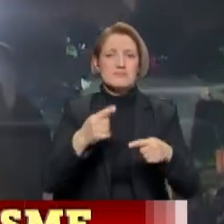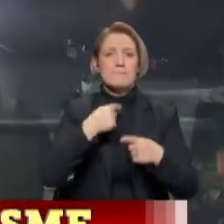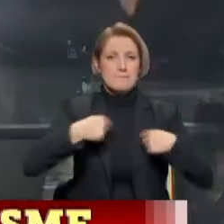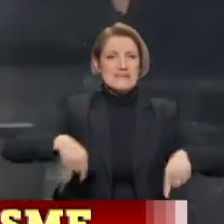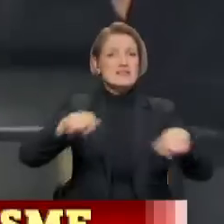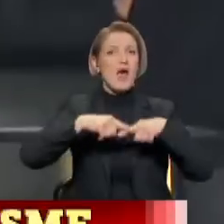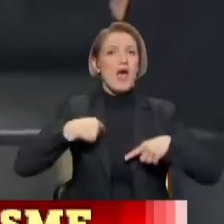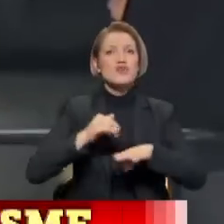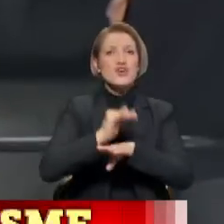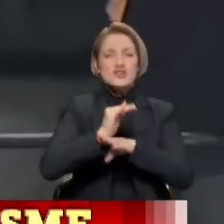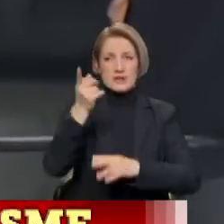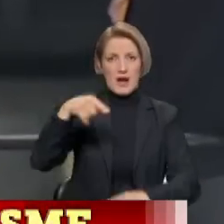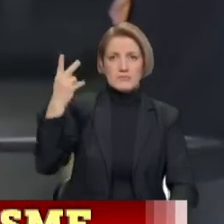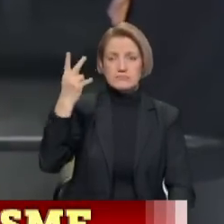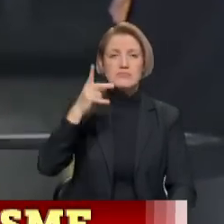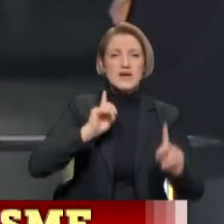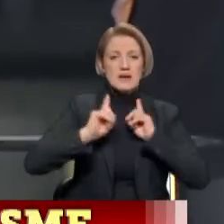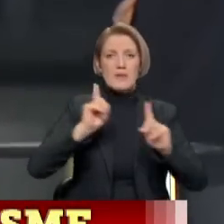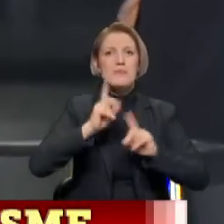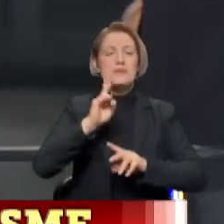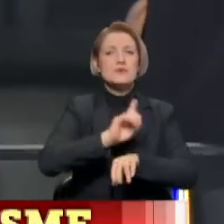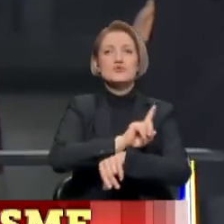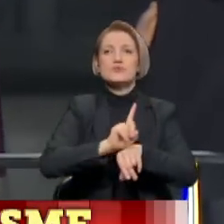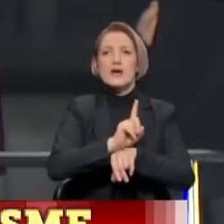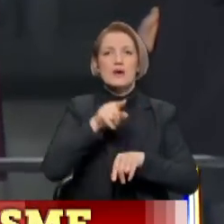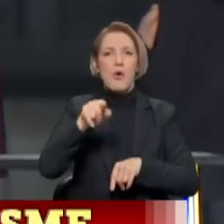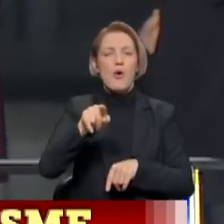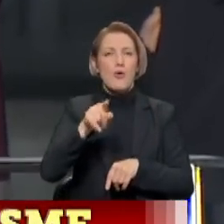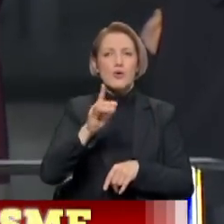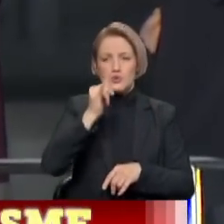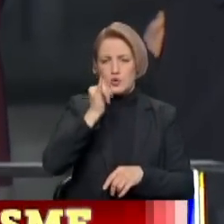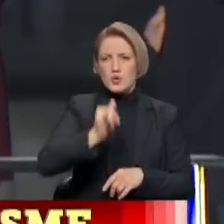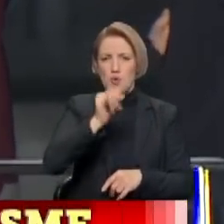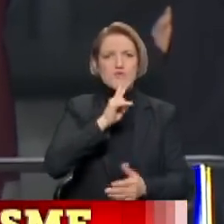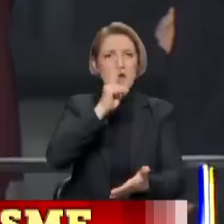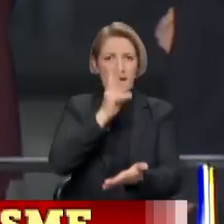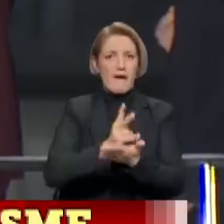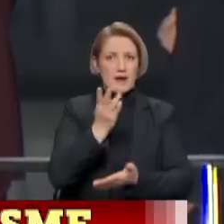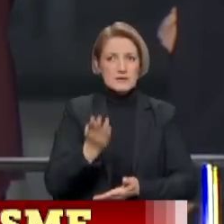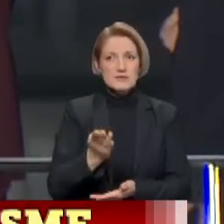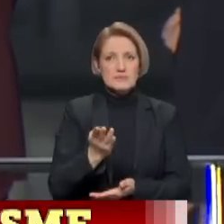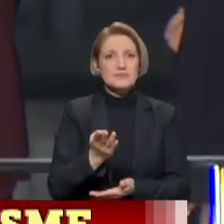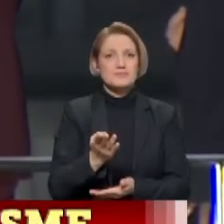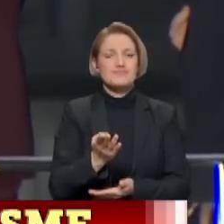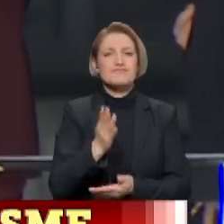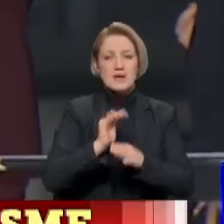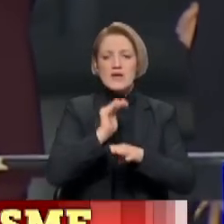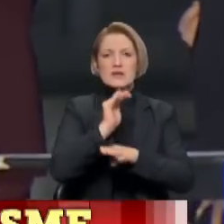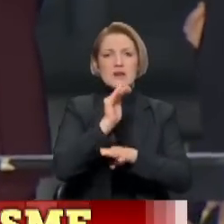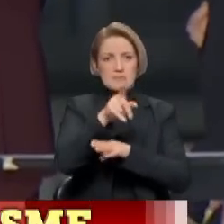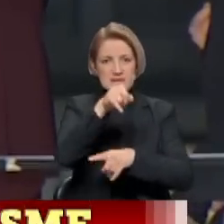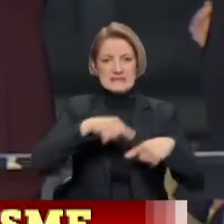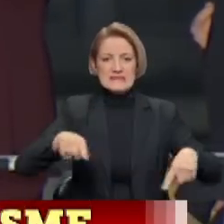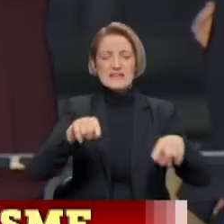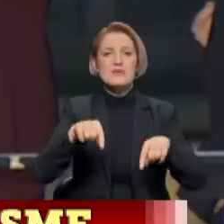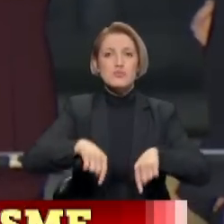bize yaşatan, bu yargı sürecinin o kötü kararını yaşayıp